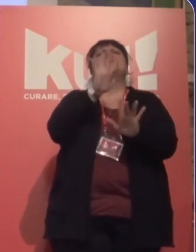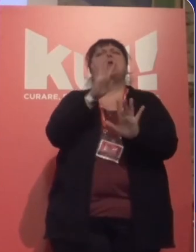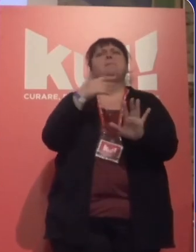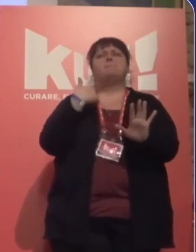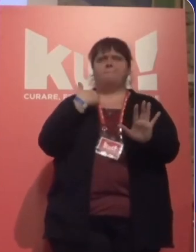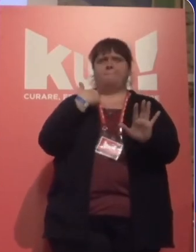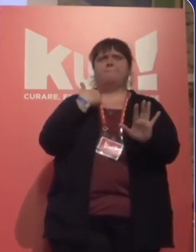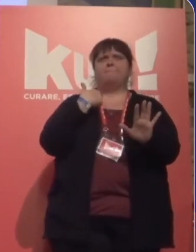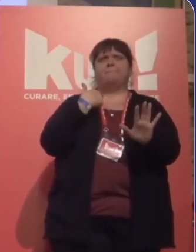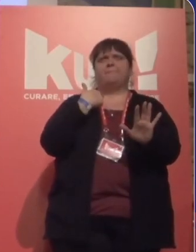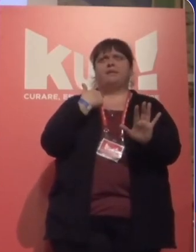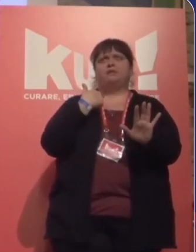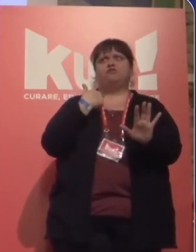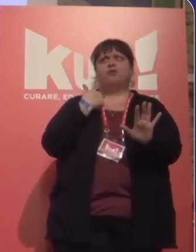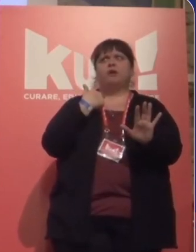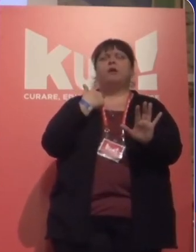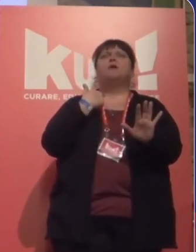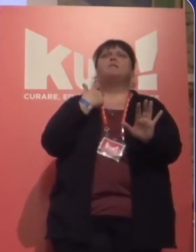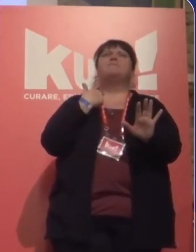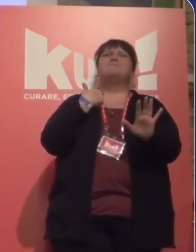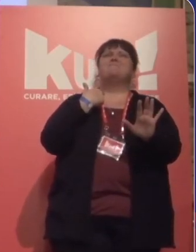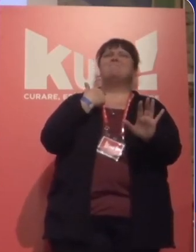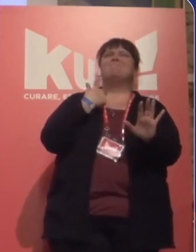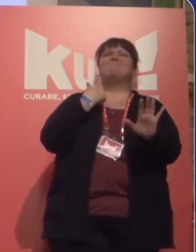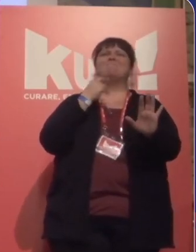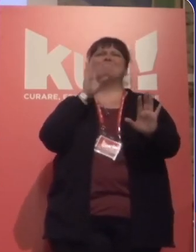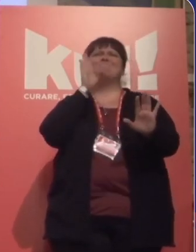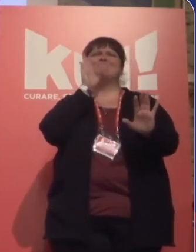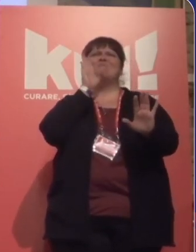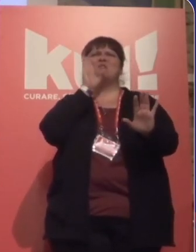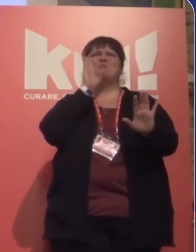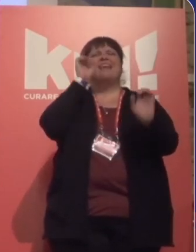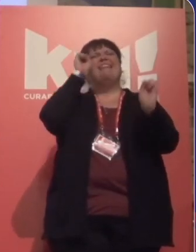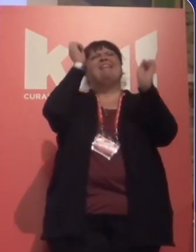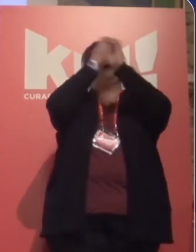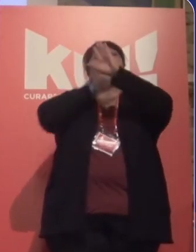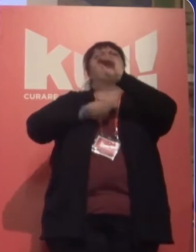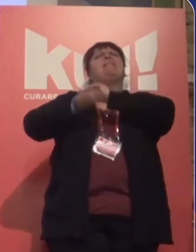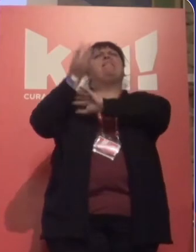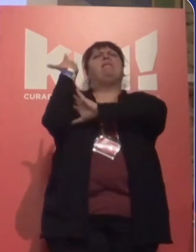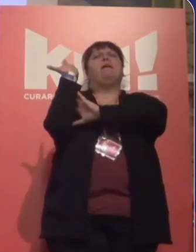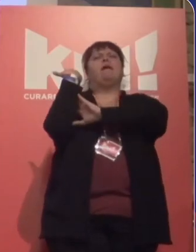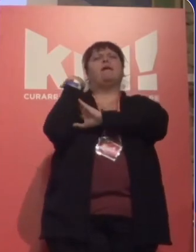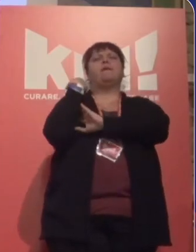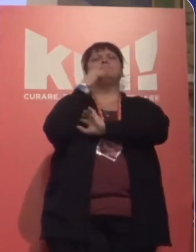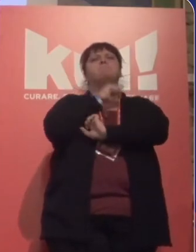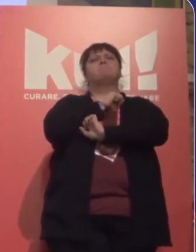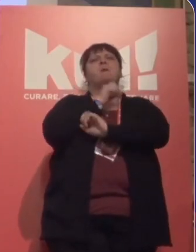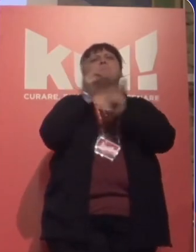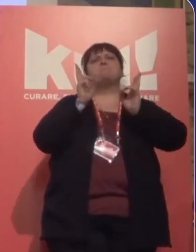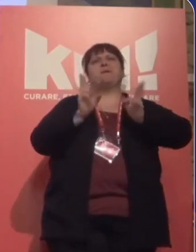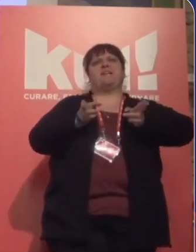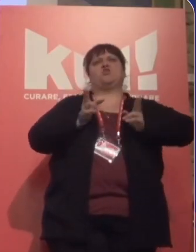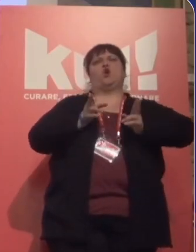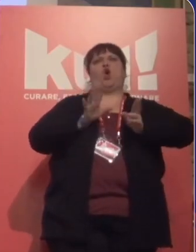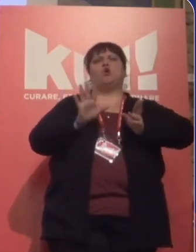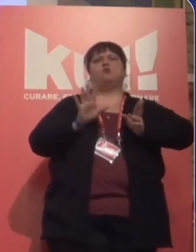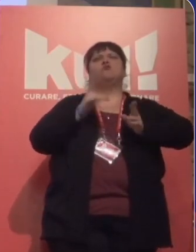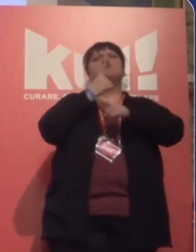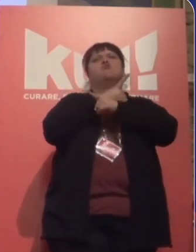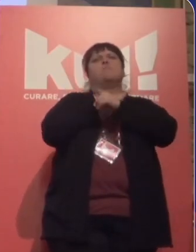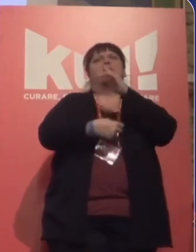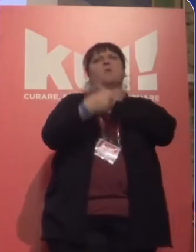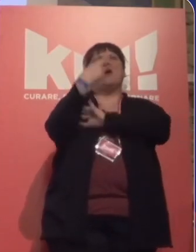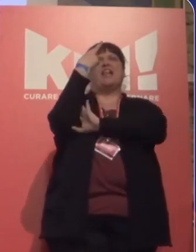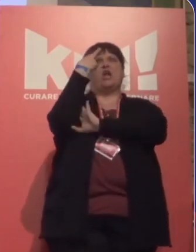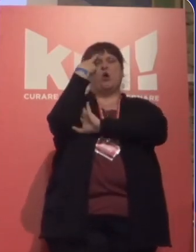pericolosa in un momento del genere dobbiamo quindi ricordare ricordare cosa sono stati questi